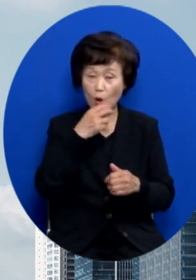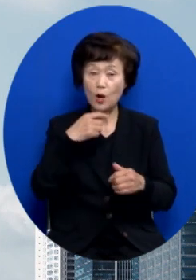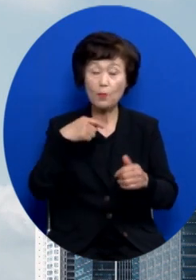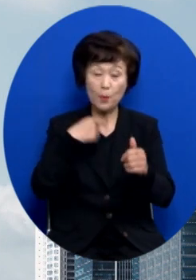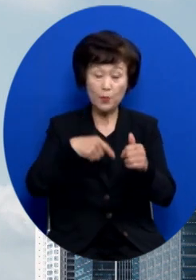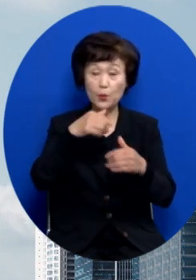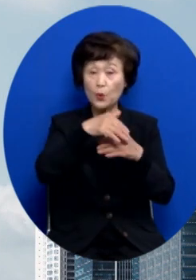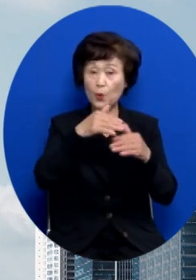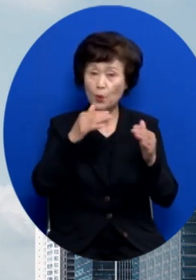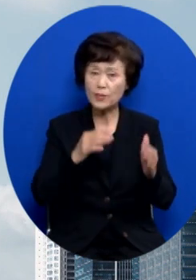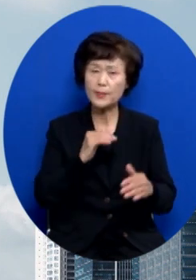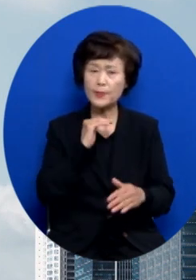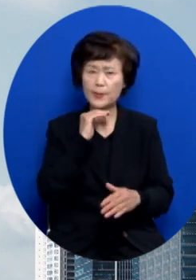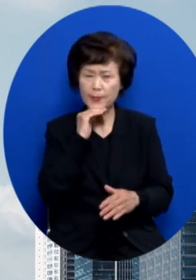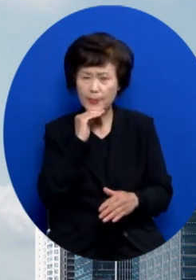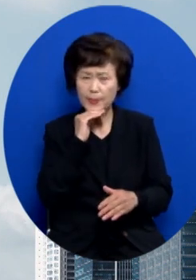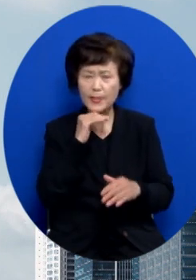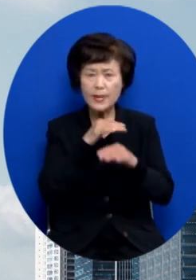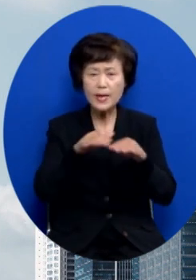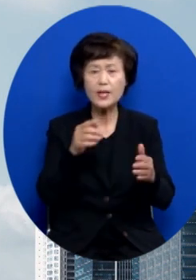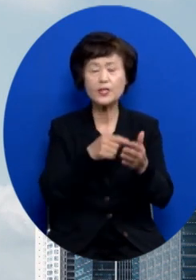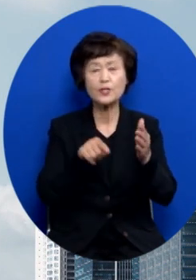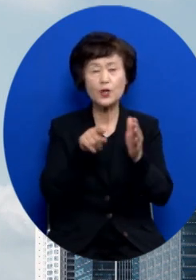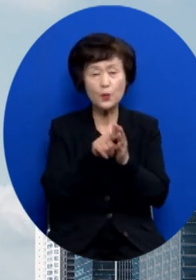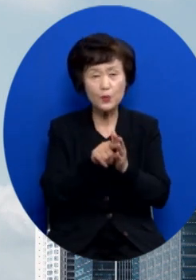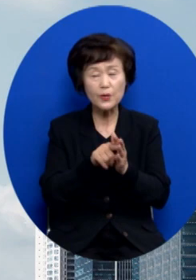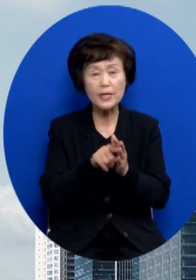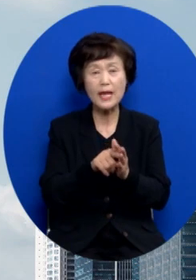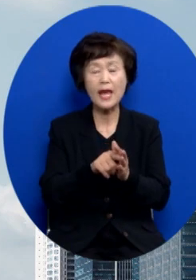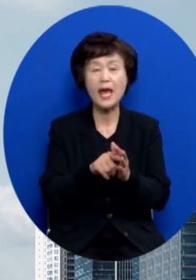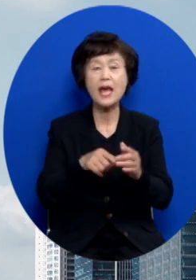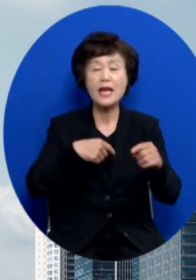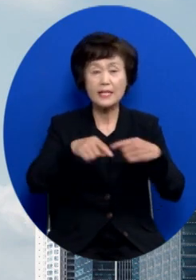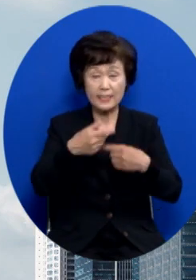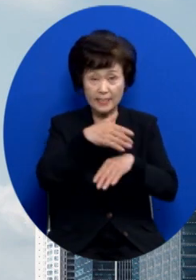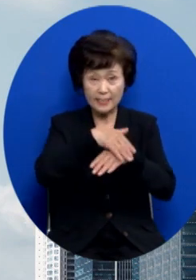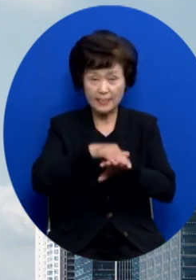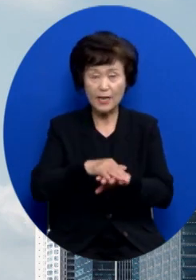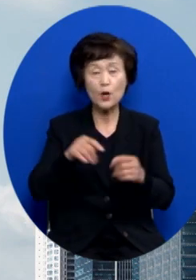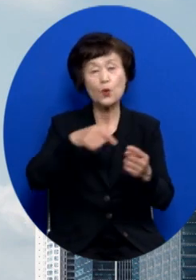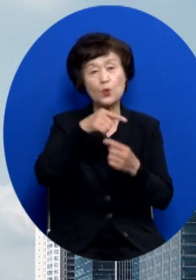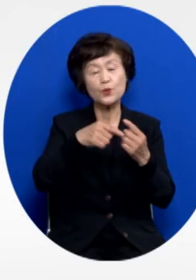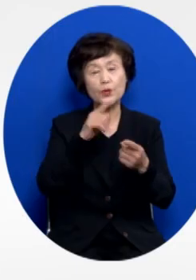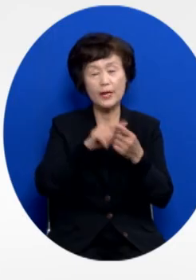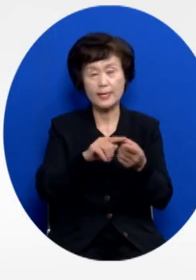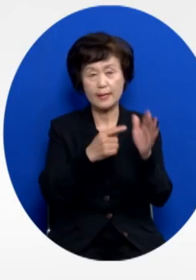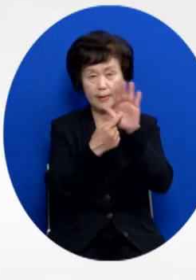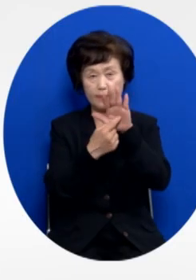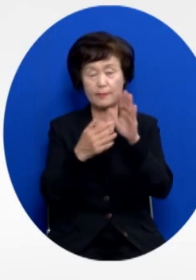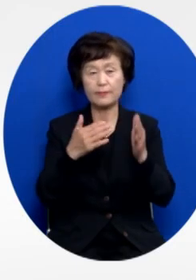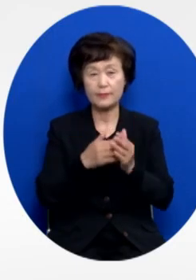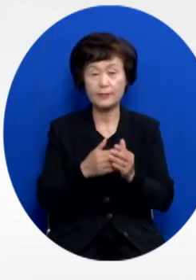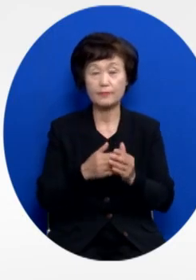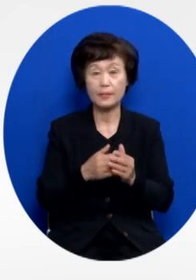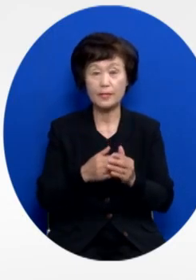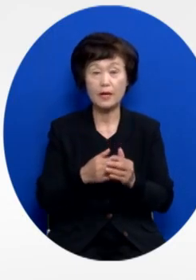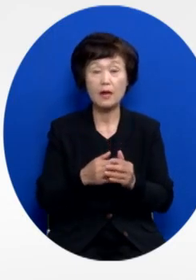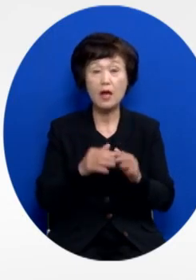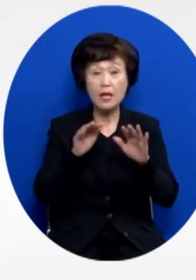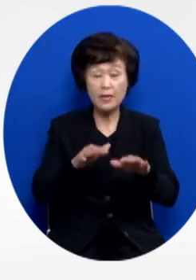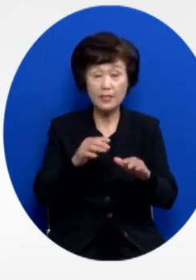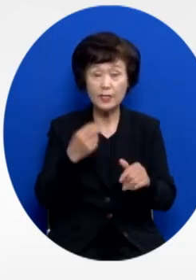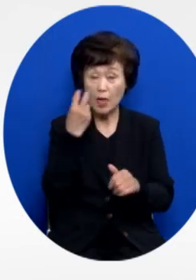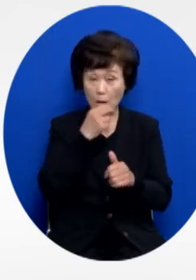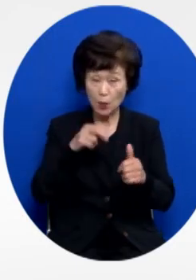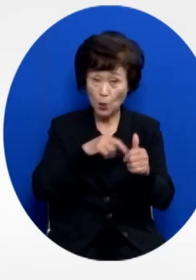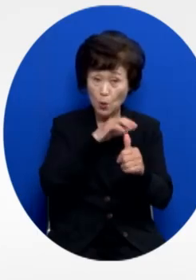위한 초등 돌봄 대기 해소와 2학기 늘봄학교 정책 운영 방향을 발표했습니다. 교육부는 현재